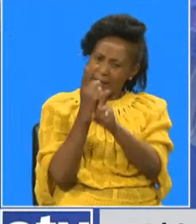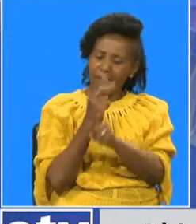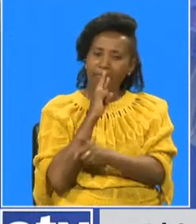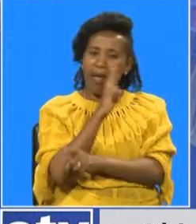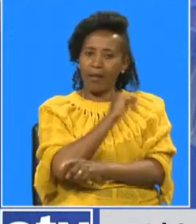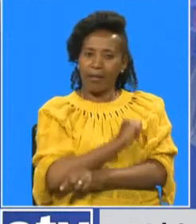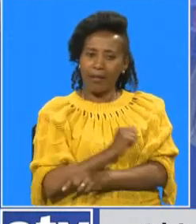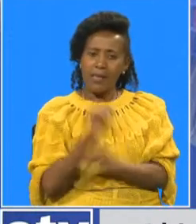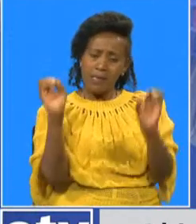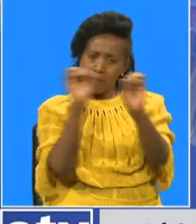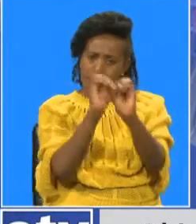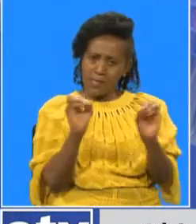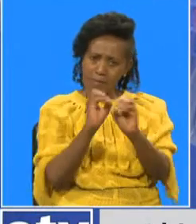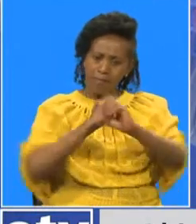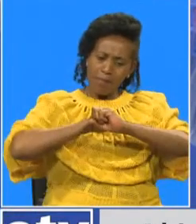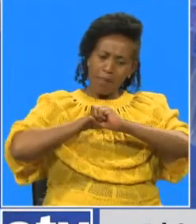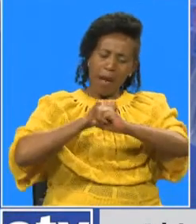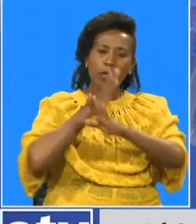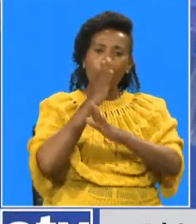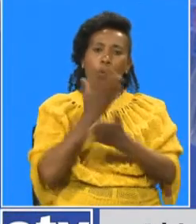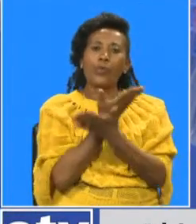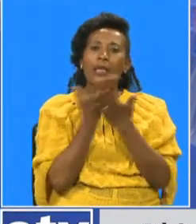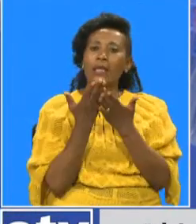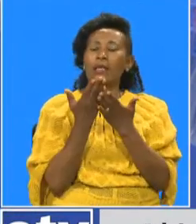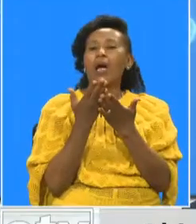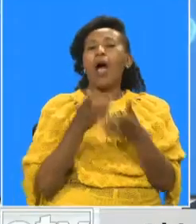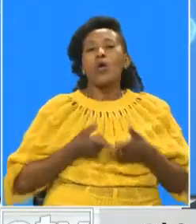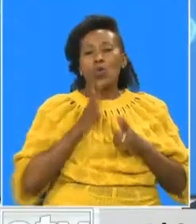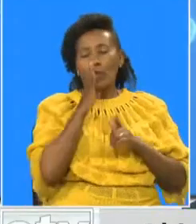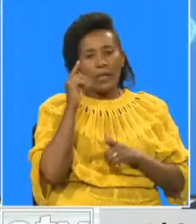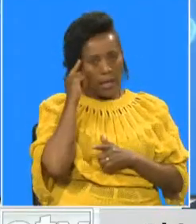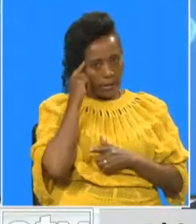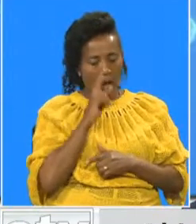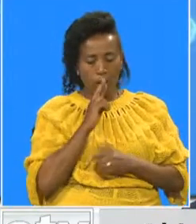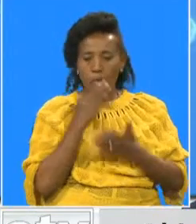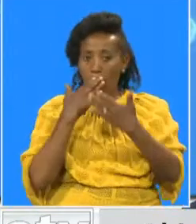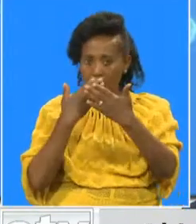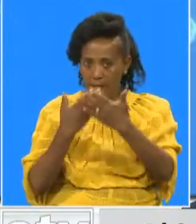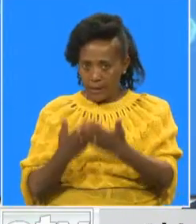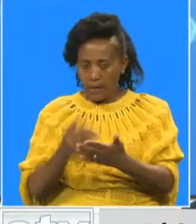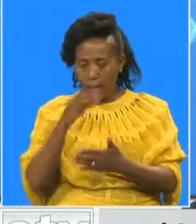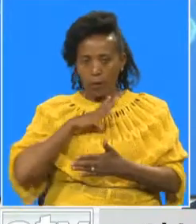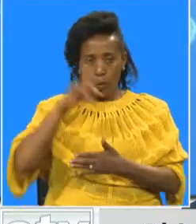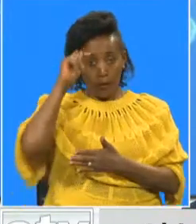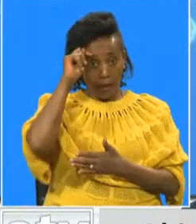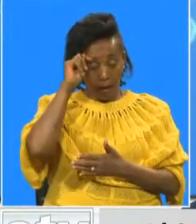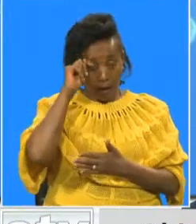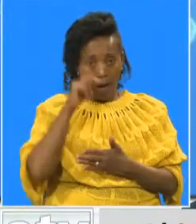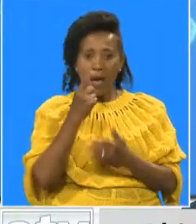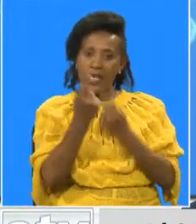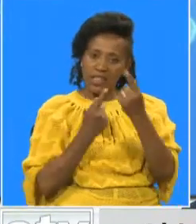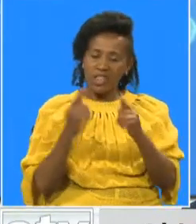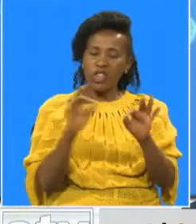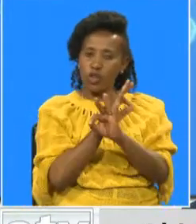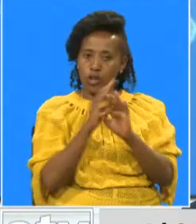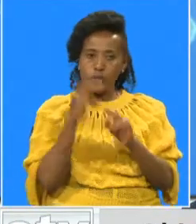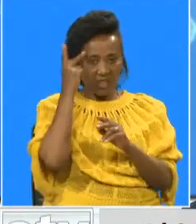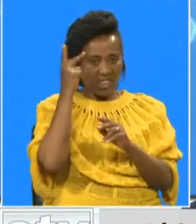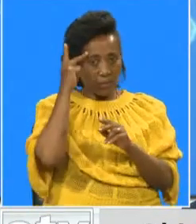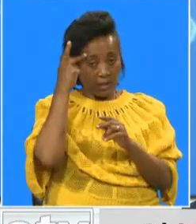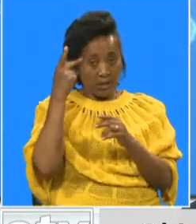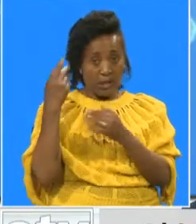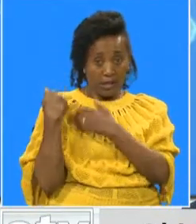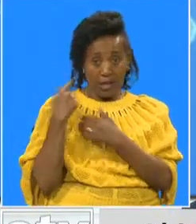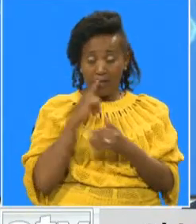ነኝ ምንም ማንቋቋመው ነገር አይኖርም ብዬ ነው ማስቀምጠ። አመሰግናለሁ። አቶ ተካ ገብረየስ የንግድና ኢንዱስትሪ ሚኒስቴር ሚኒስትር